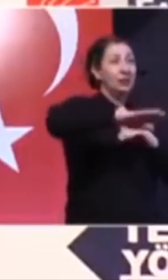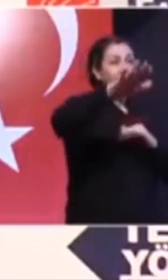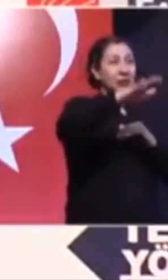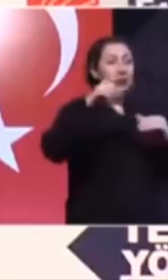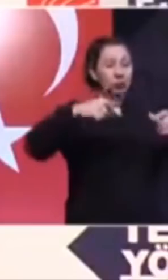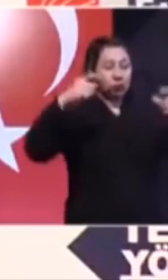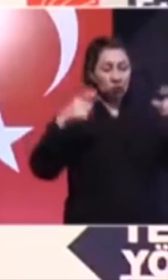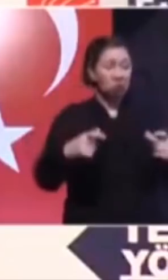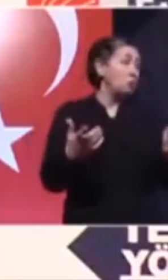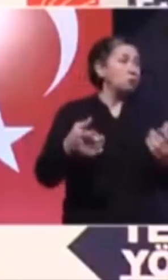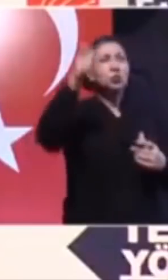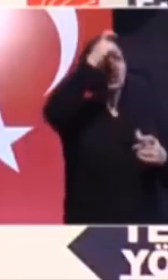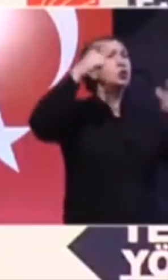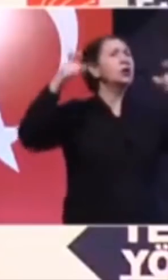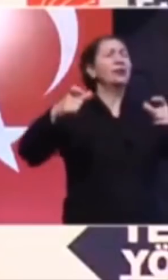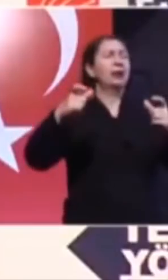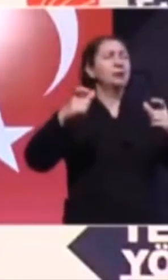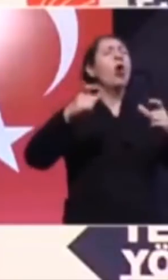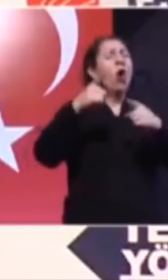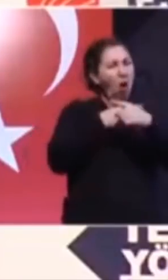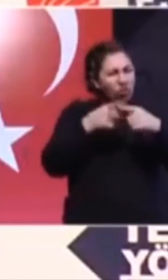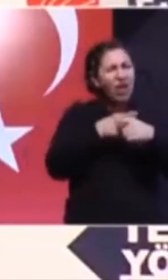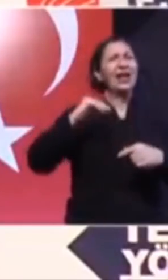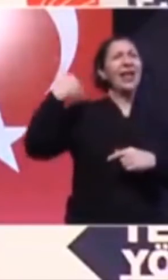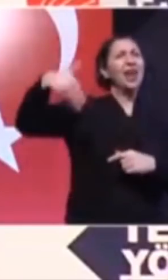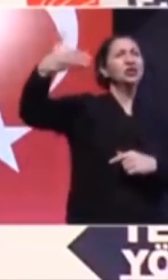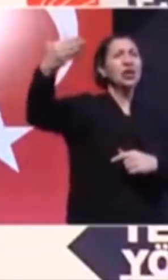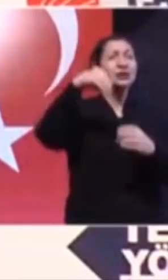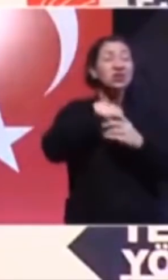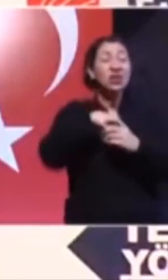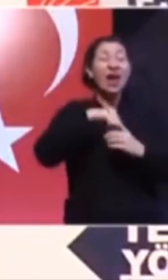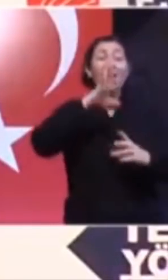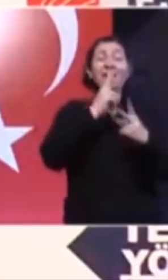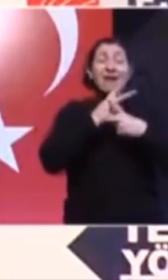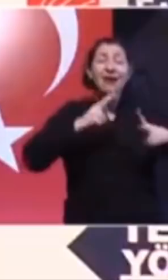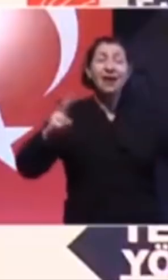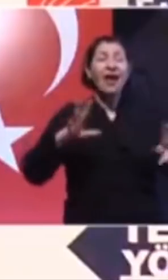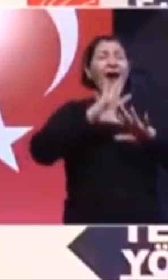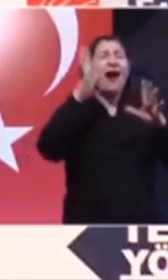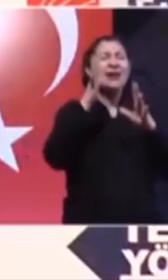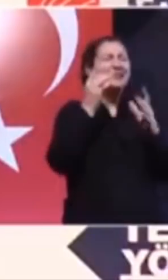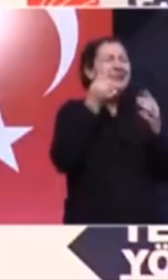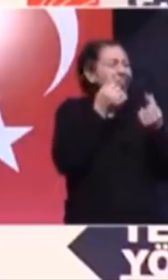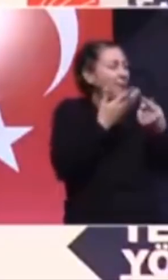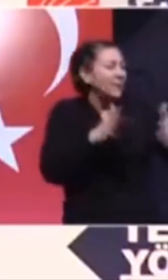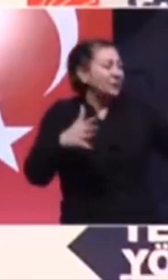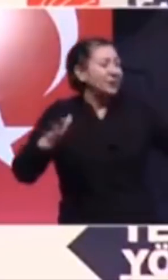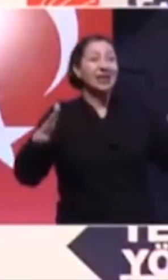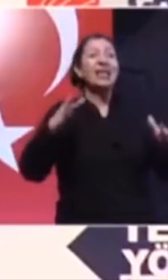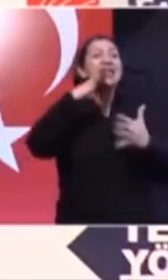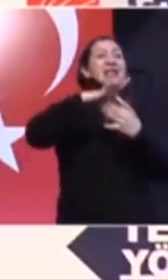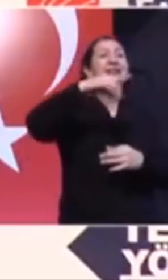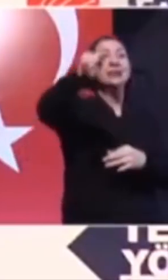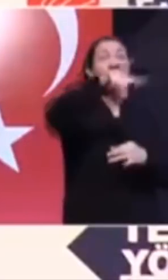bu şehirde ya da ülkemizde ortak geleceği için her renkten, her kökenden insanımızın